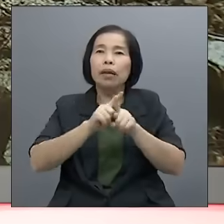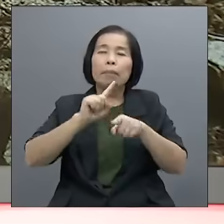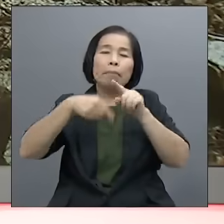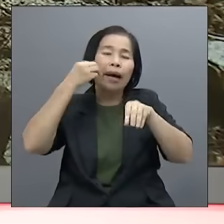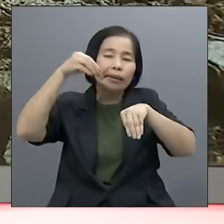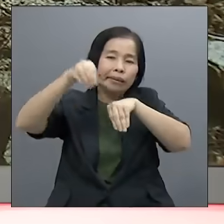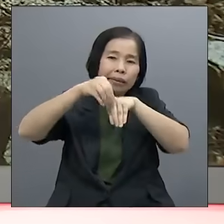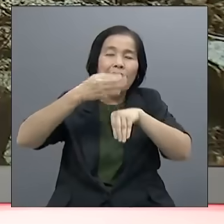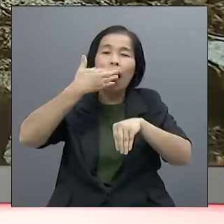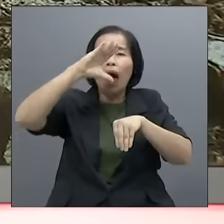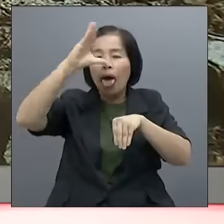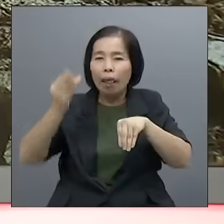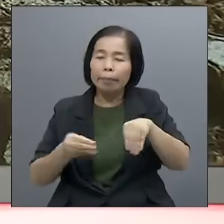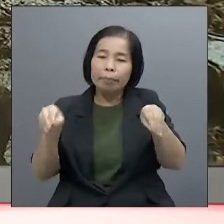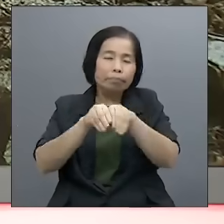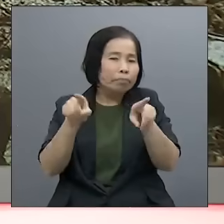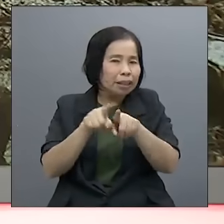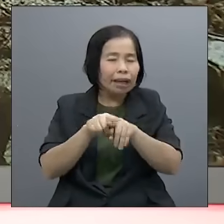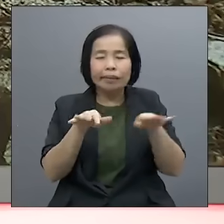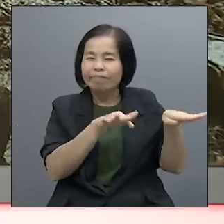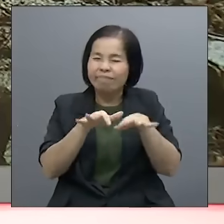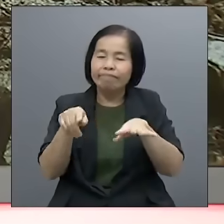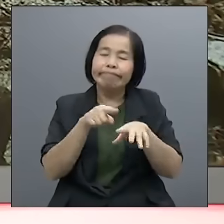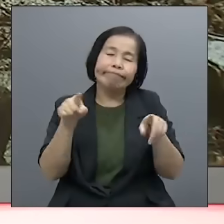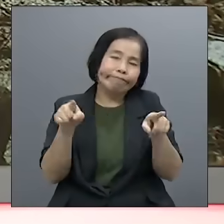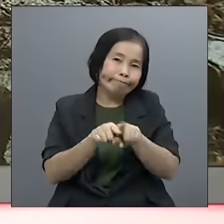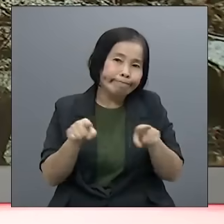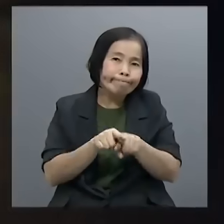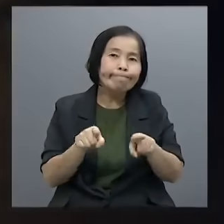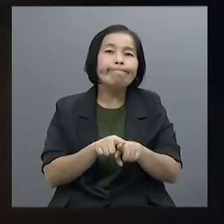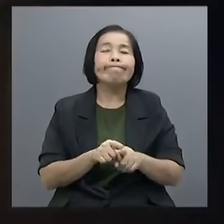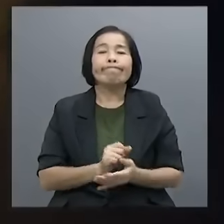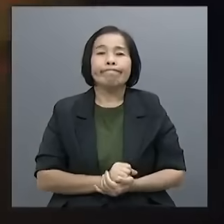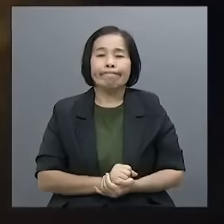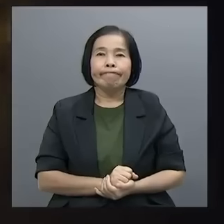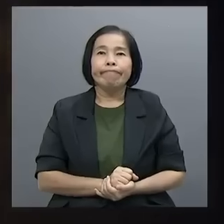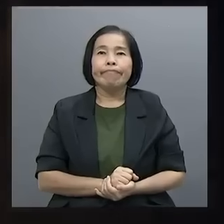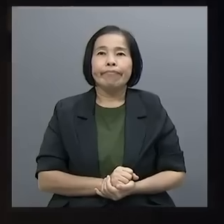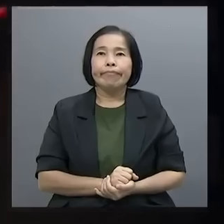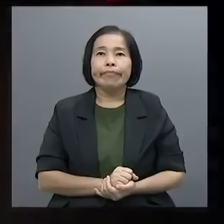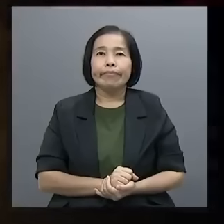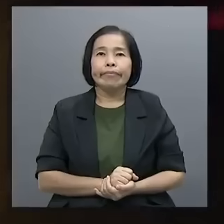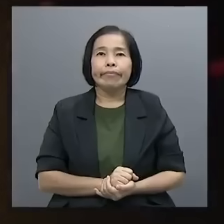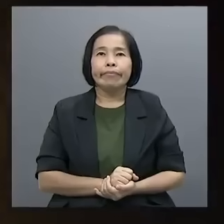แอฟริกาที่เผชิญเหตุแผ่นดินไหวรุนแรงในรอบกว่า120ปีค่ะ